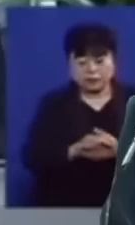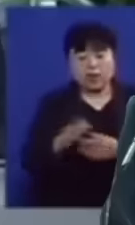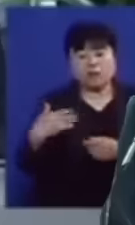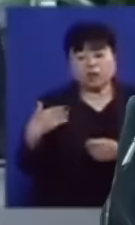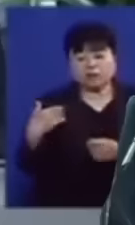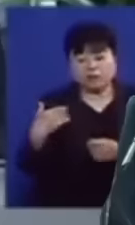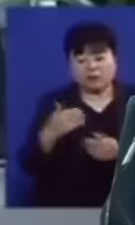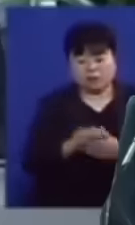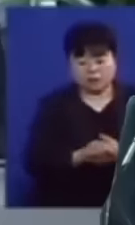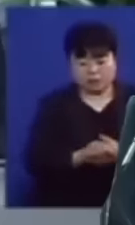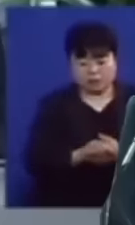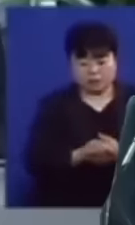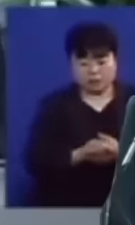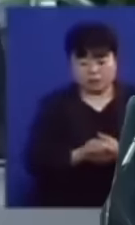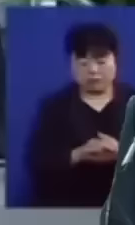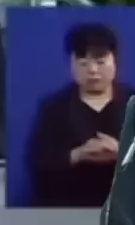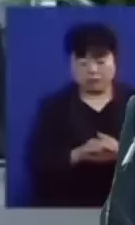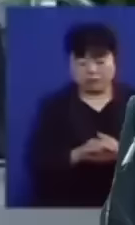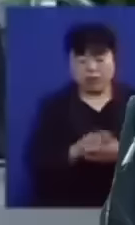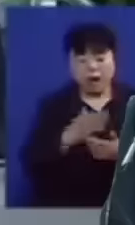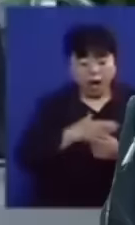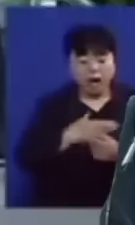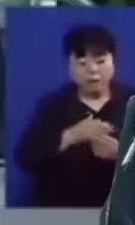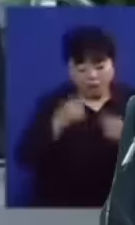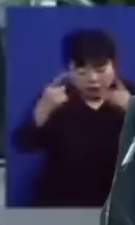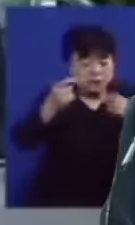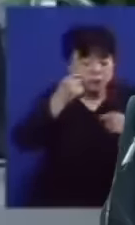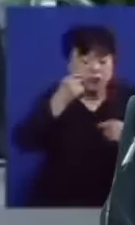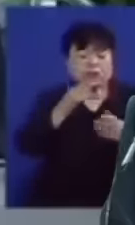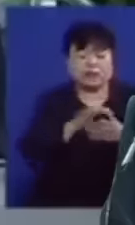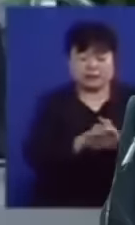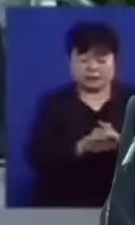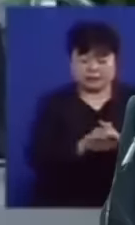몰랐습니다. 네가 알면서 깨닫지 못했다.